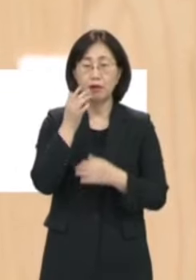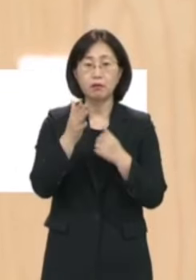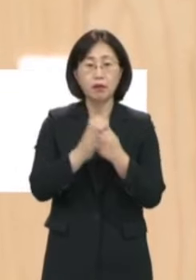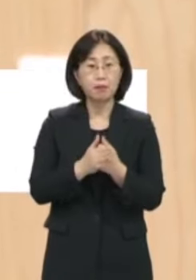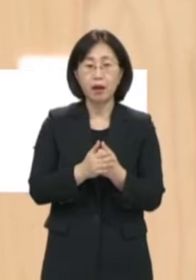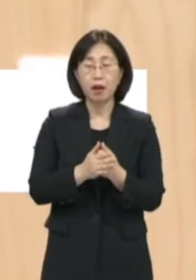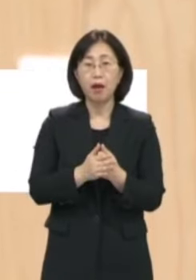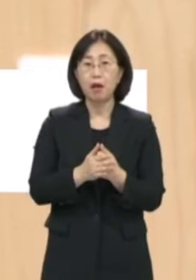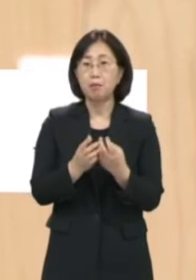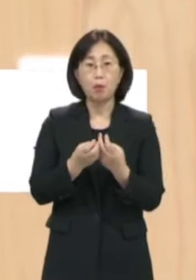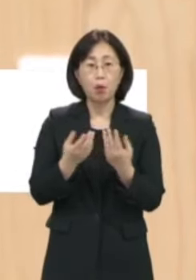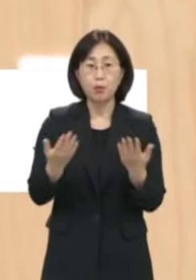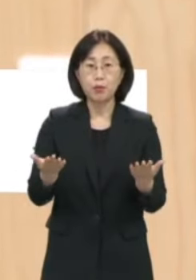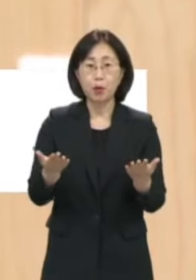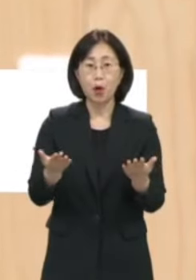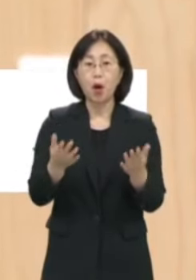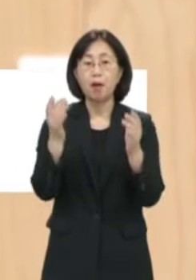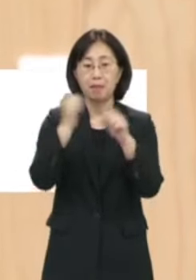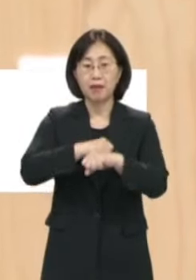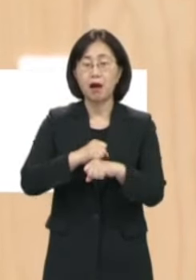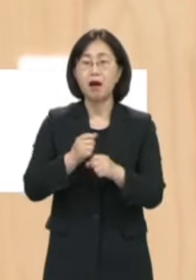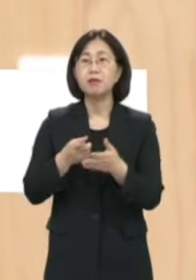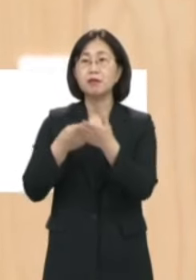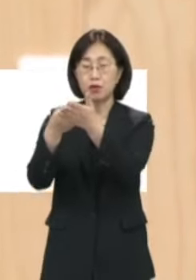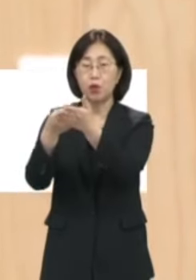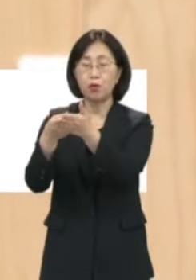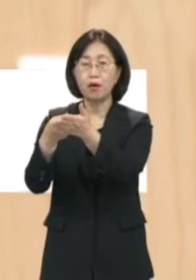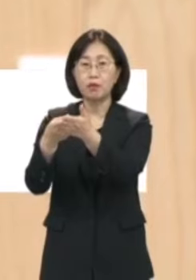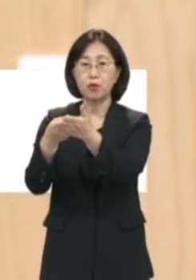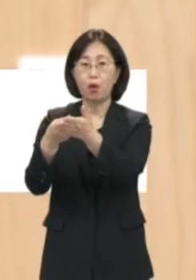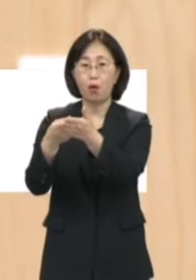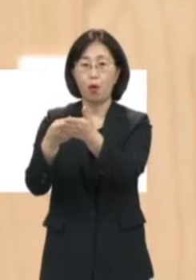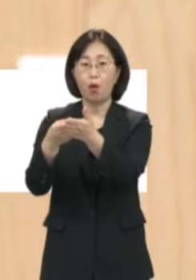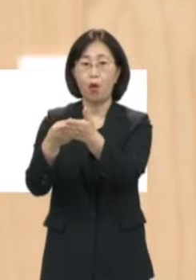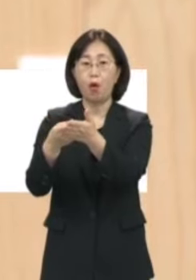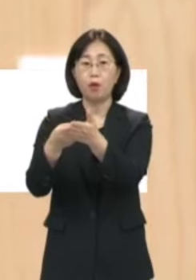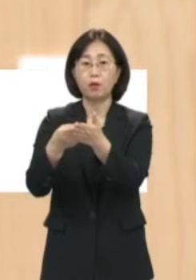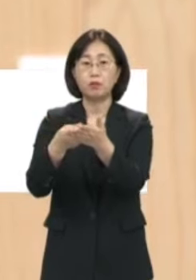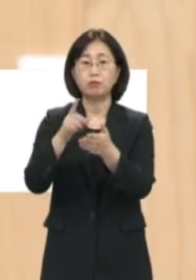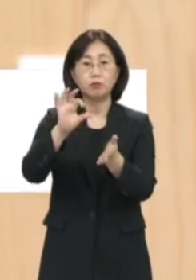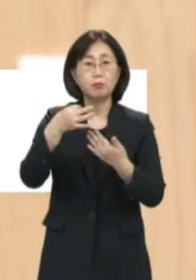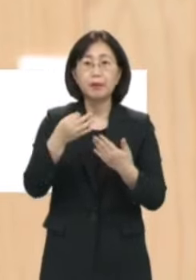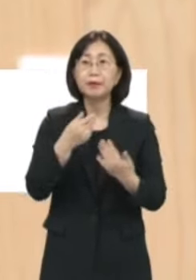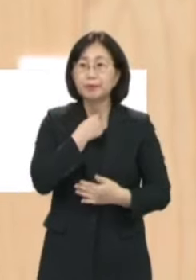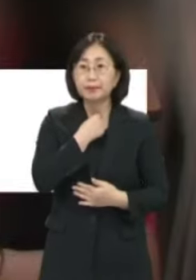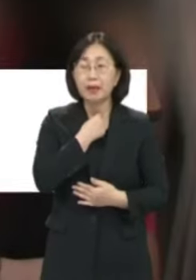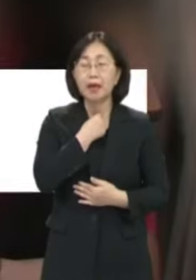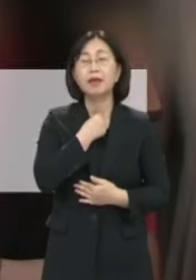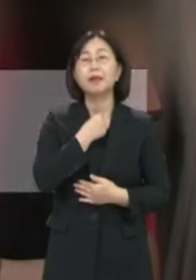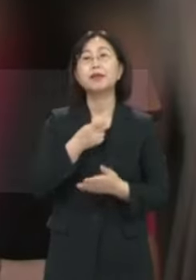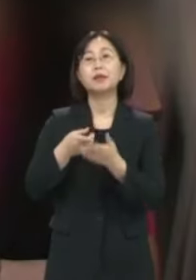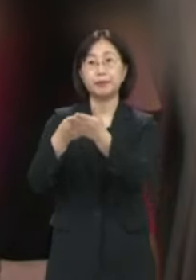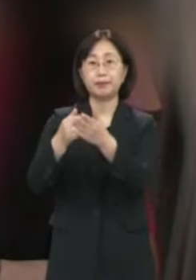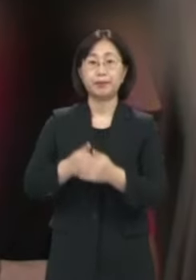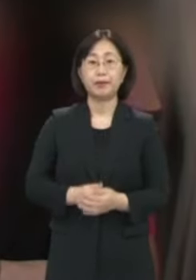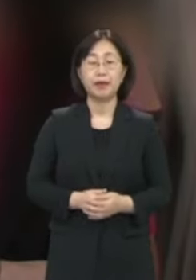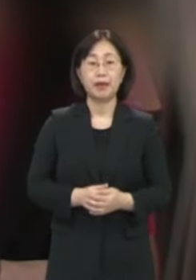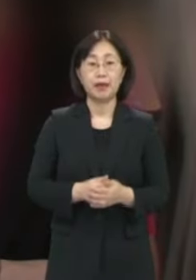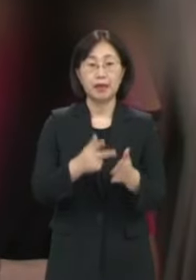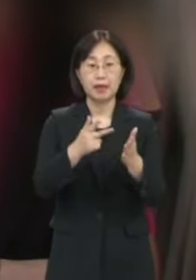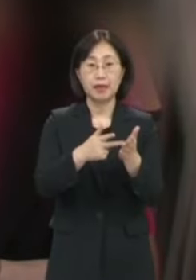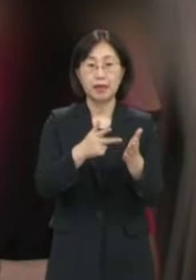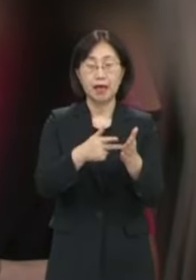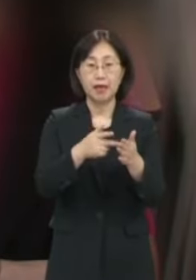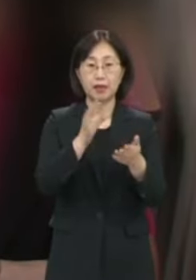결국은 그러면 파산 신청을 해서 결국 이 문제를 좀 풀어가야 되겠다. 재단 재산 정리를